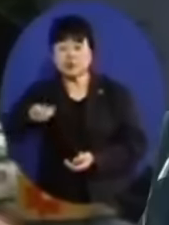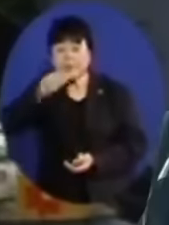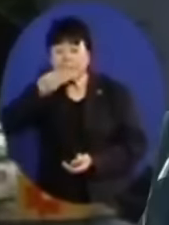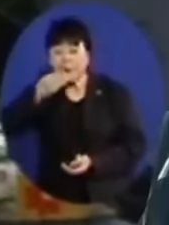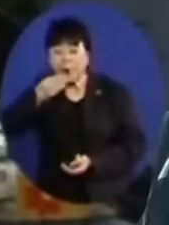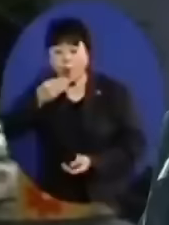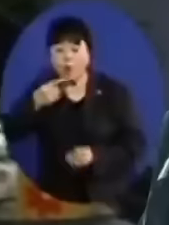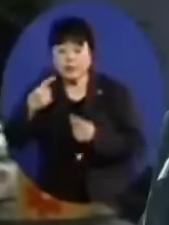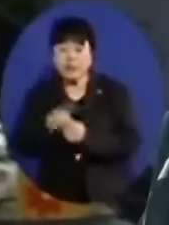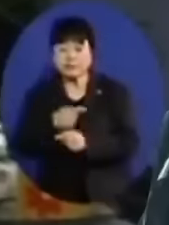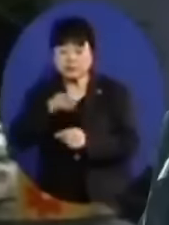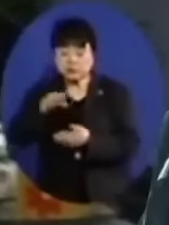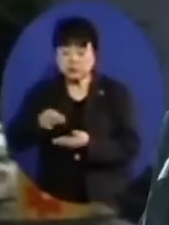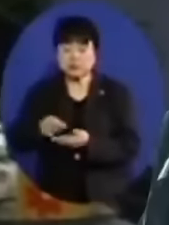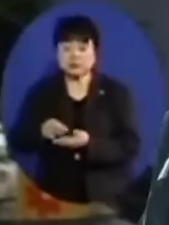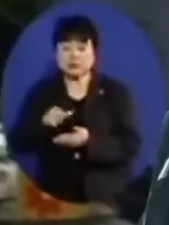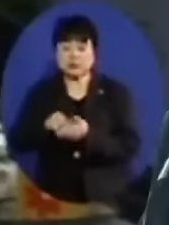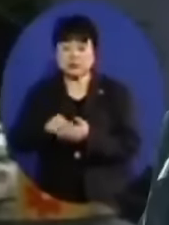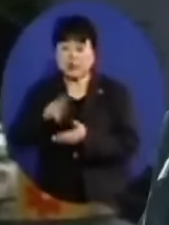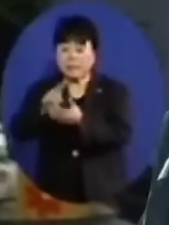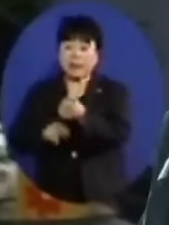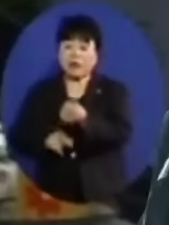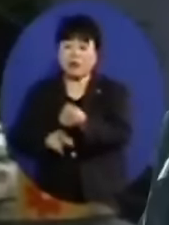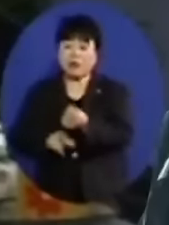않느냐. 이거라도 팔아서